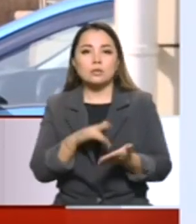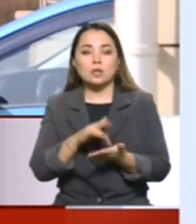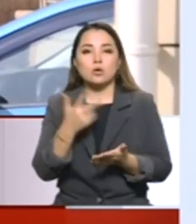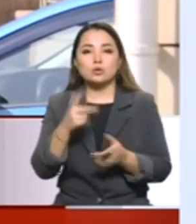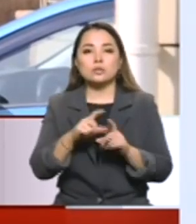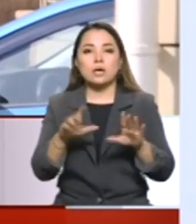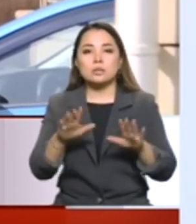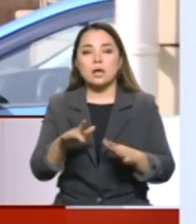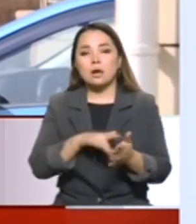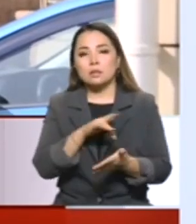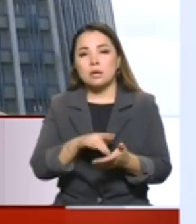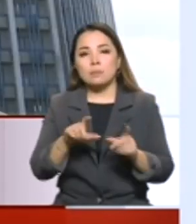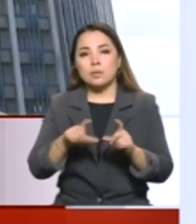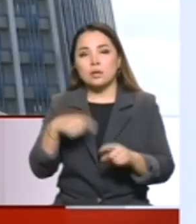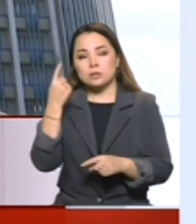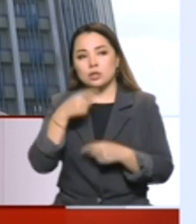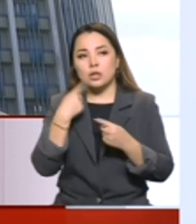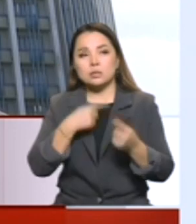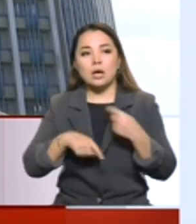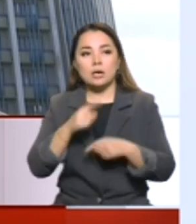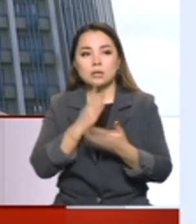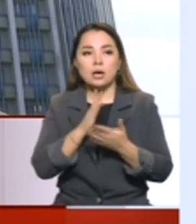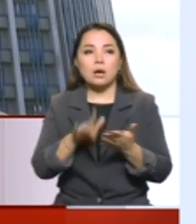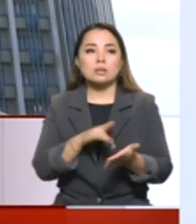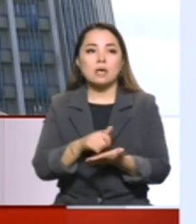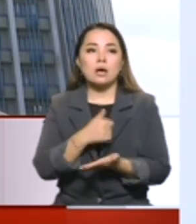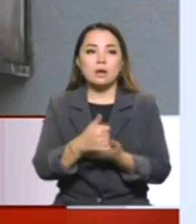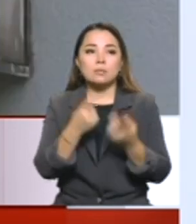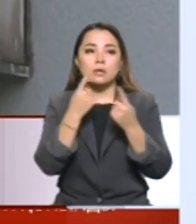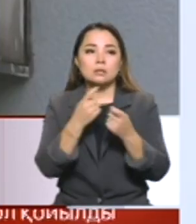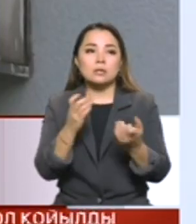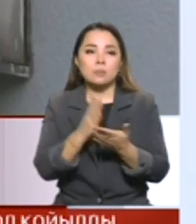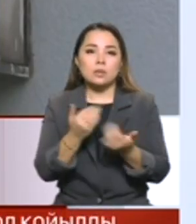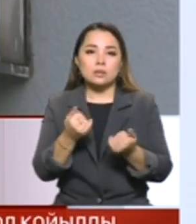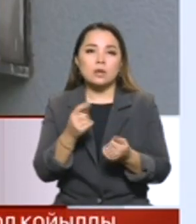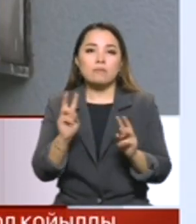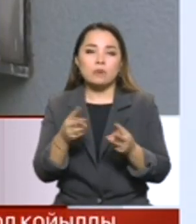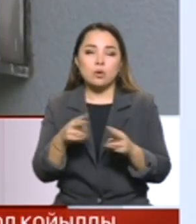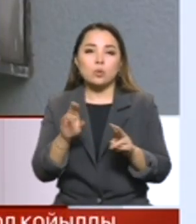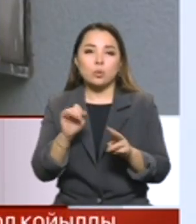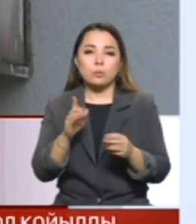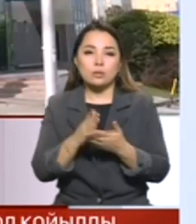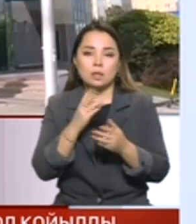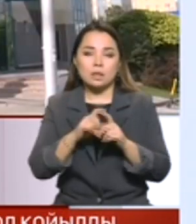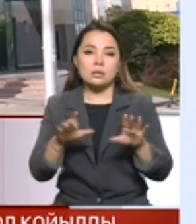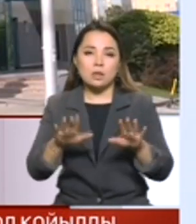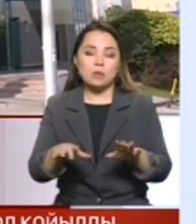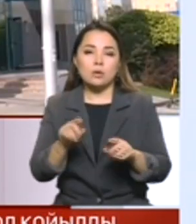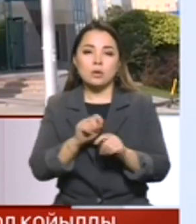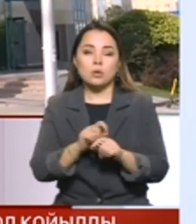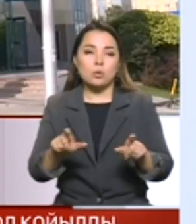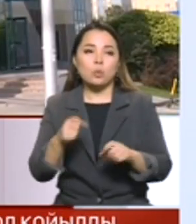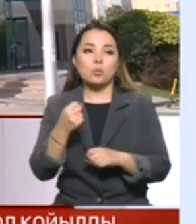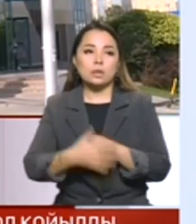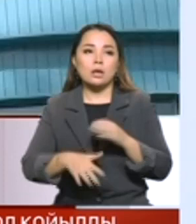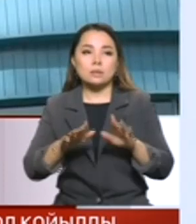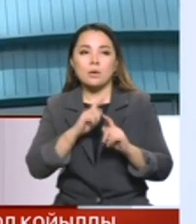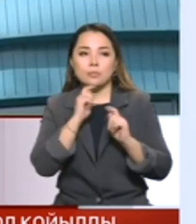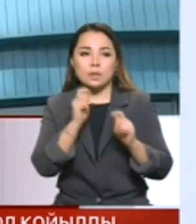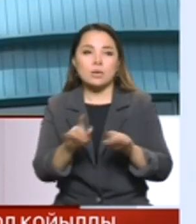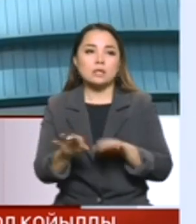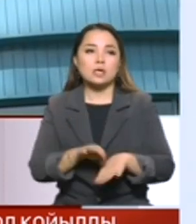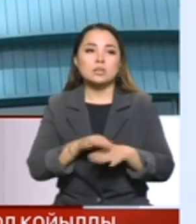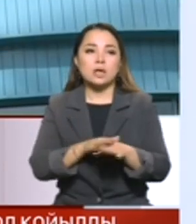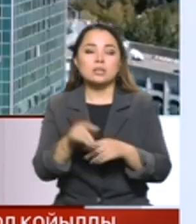3 нысаны қаланың меншігіне қайтарылды. Мұны қала әкімдігі хабарлады. Қайтарылған фитнес-клуб, кеңселер мен бір сауда орталығы сыйға тарту